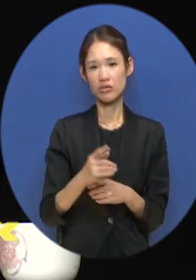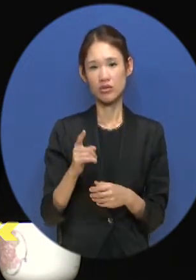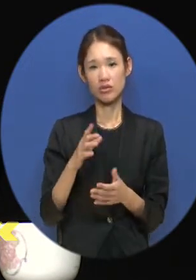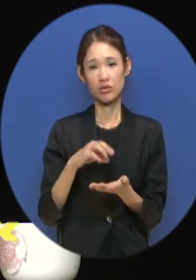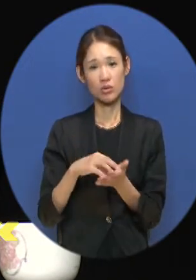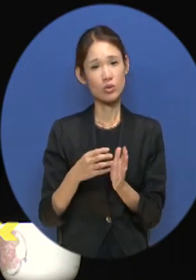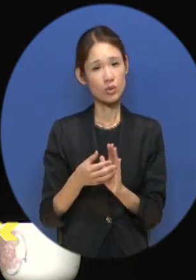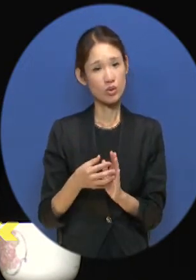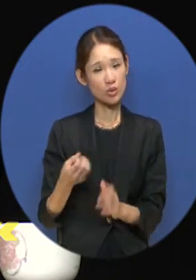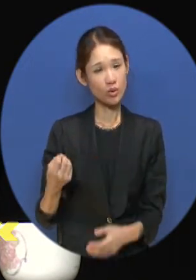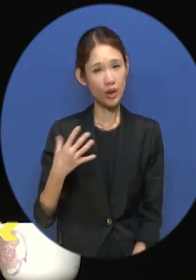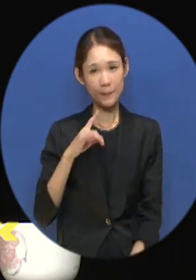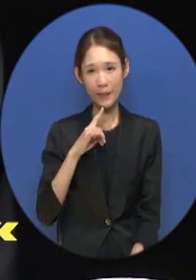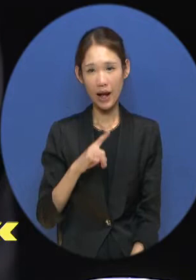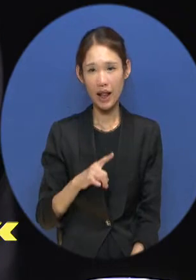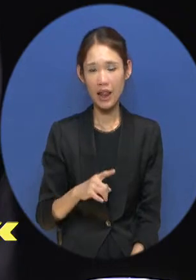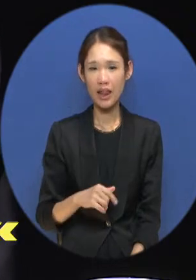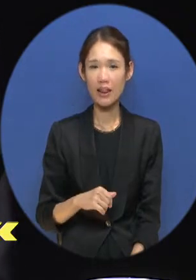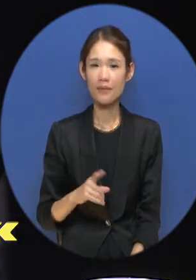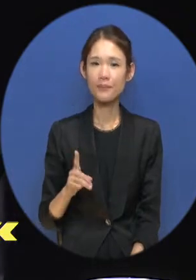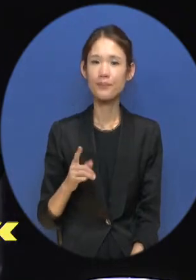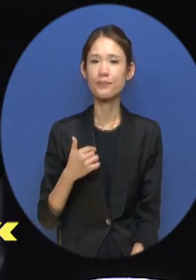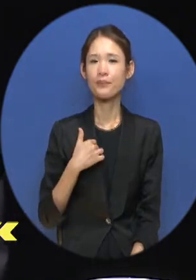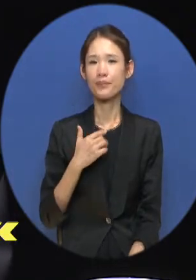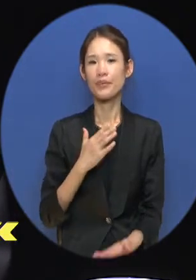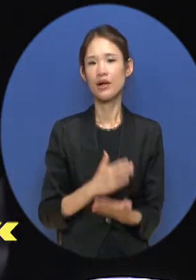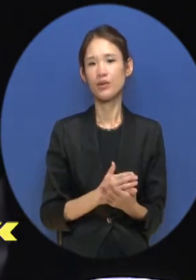되는지 좀 얘기해 주세요. 네. 뭐 저보다는 우리